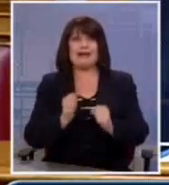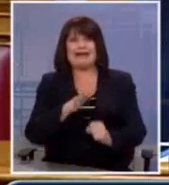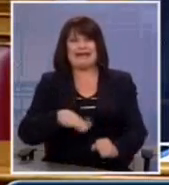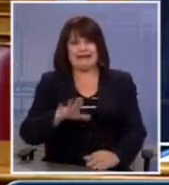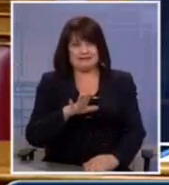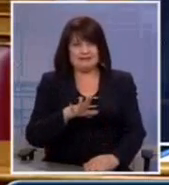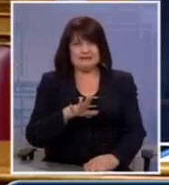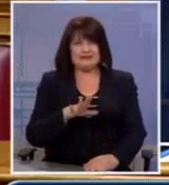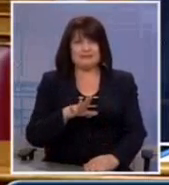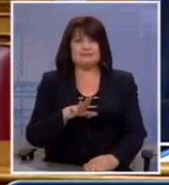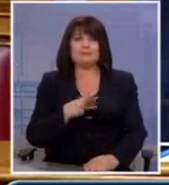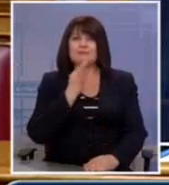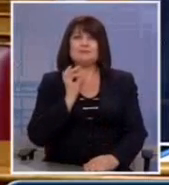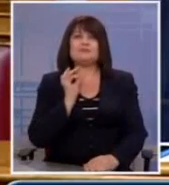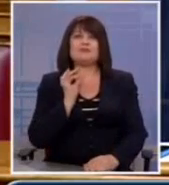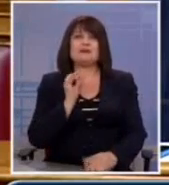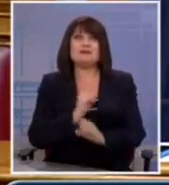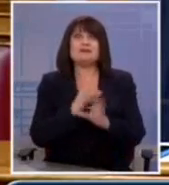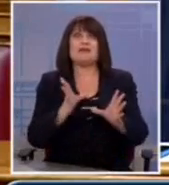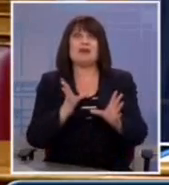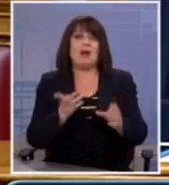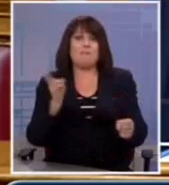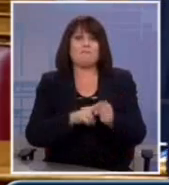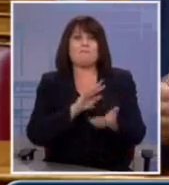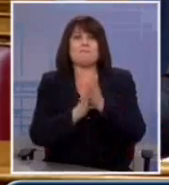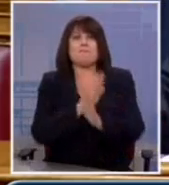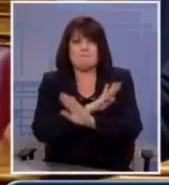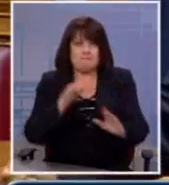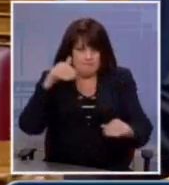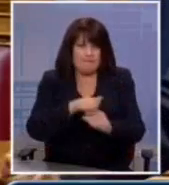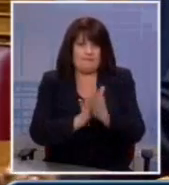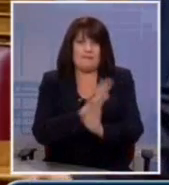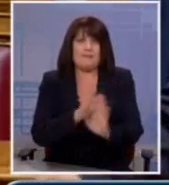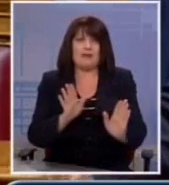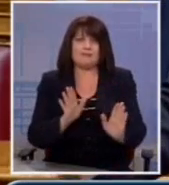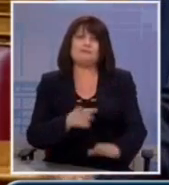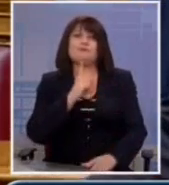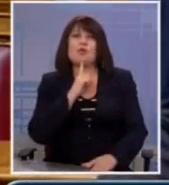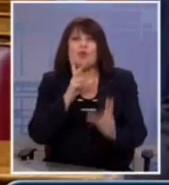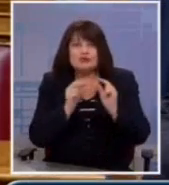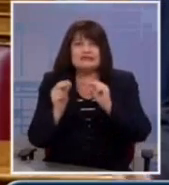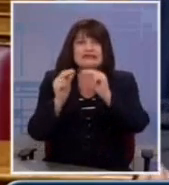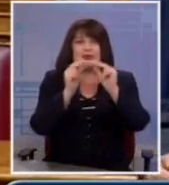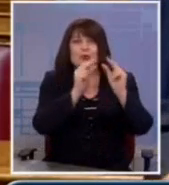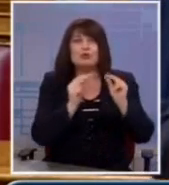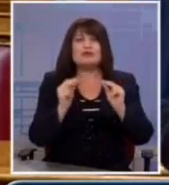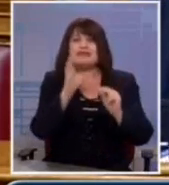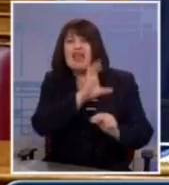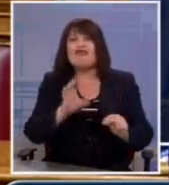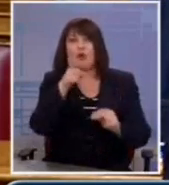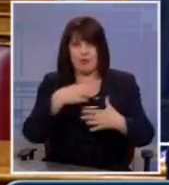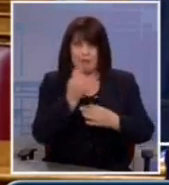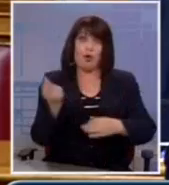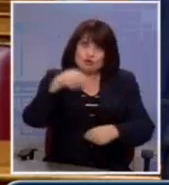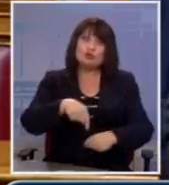κατάσταση για να μην οδηγηθεί σε ξαφνικό θάνατο όπως αυτοί με τους οποίους συζητάγατε και αυτοί τους οποίους